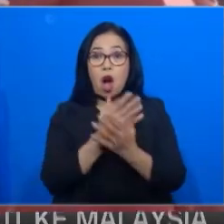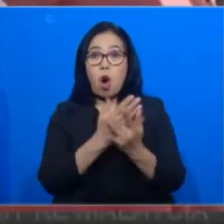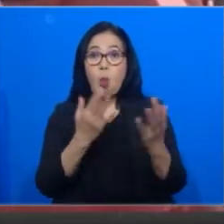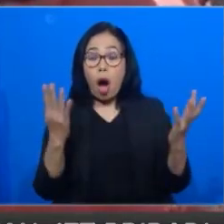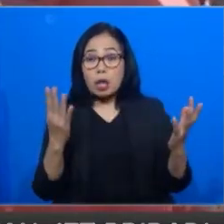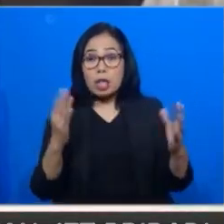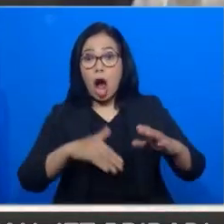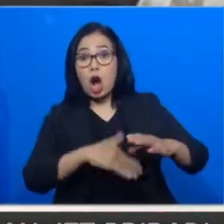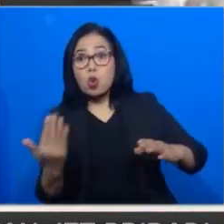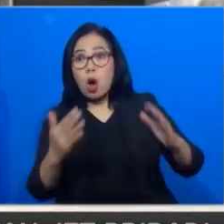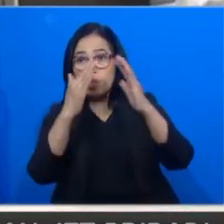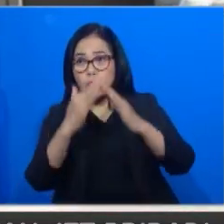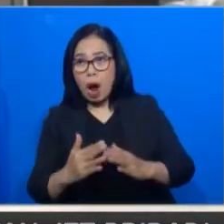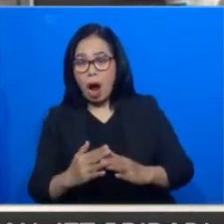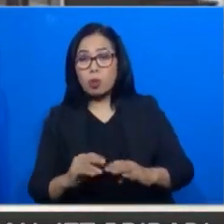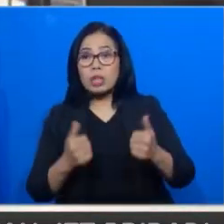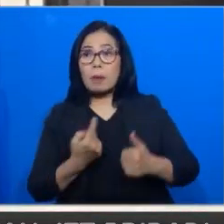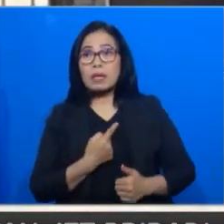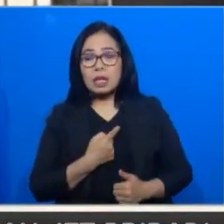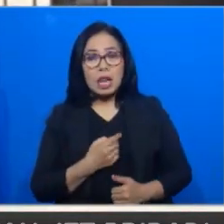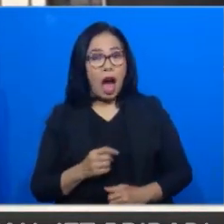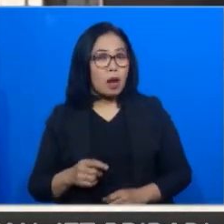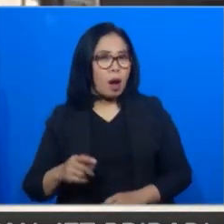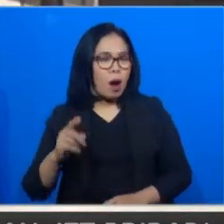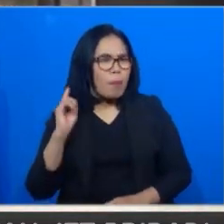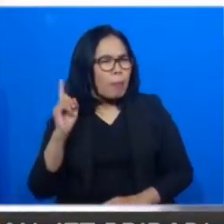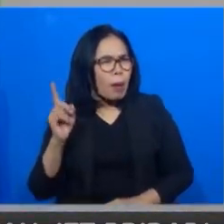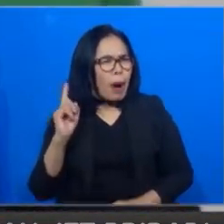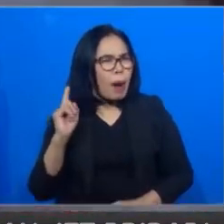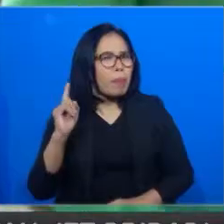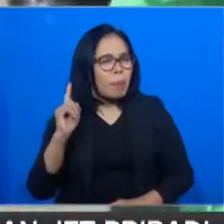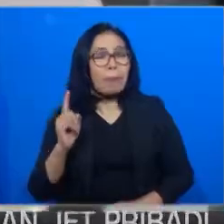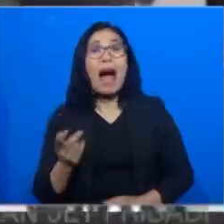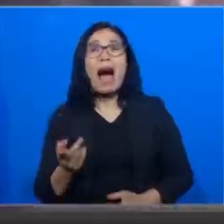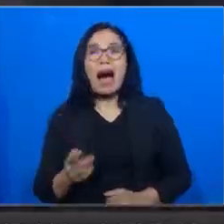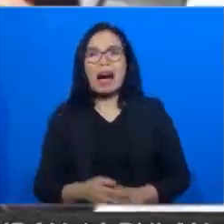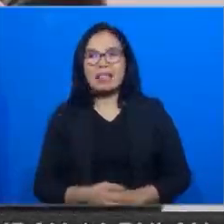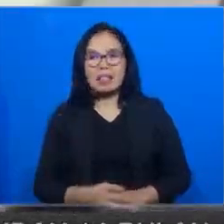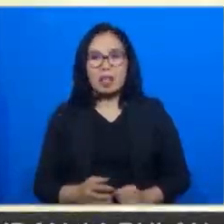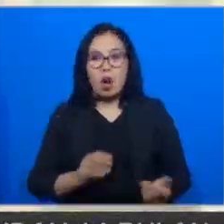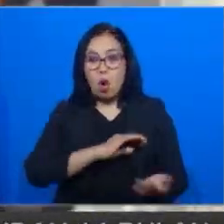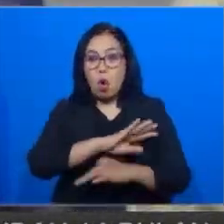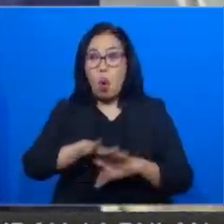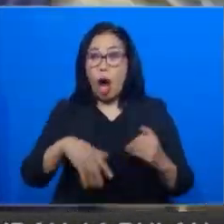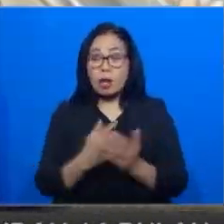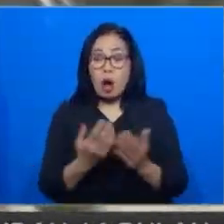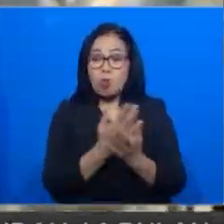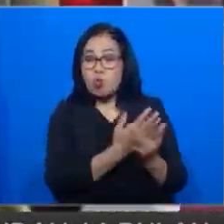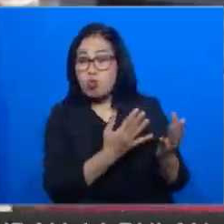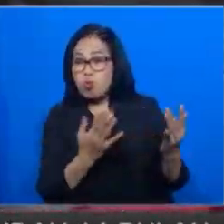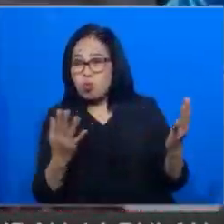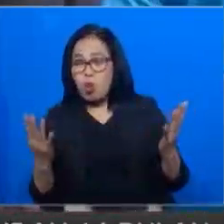untuk menyelamatkan diri setelah peringatan gempa dan tsunami terjadi. Seluruh warga mulai dari penyandang